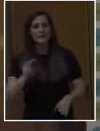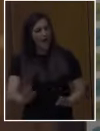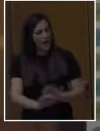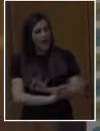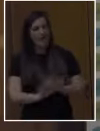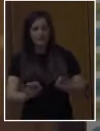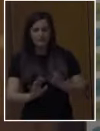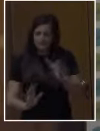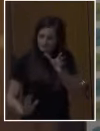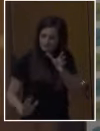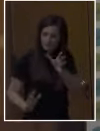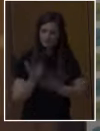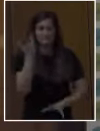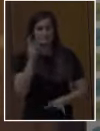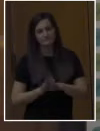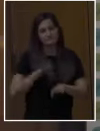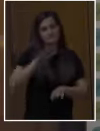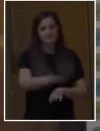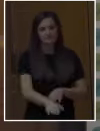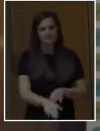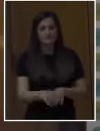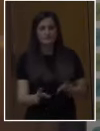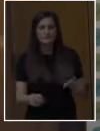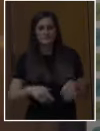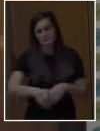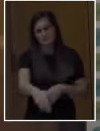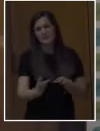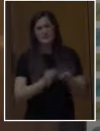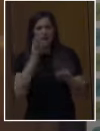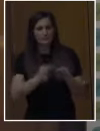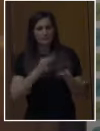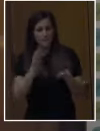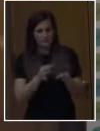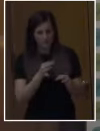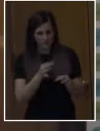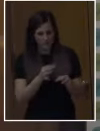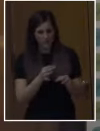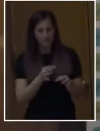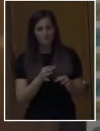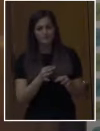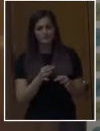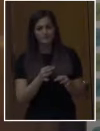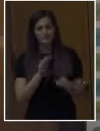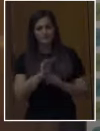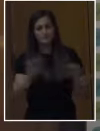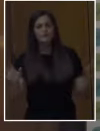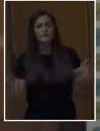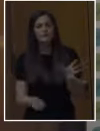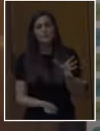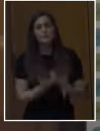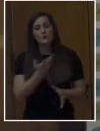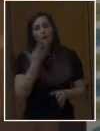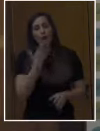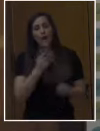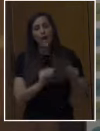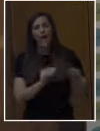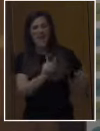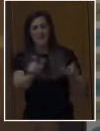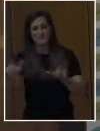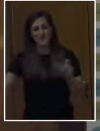παραπέρα. Από το νέο ακαδημαϊκό έτος θα κληθούν επομένως νέοι εκπαιδευτικοί